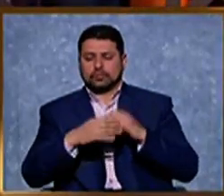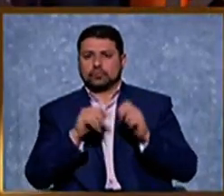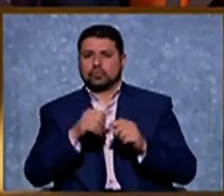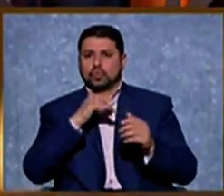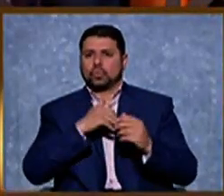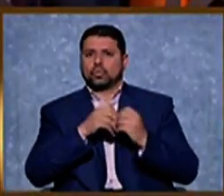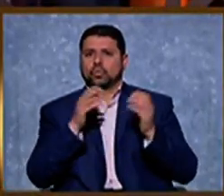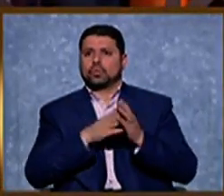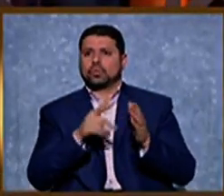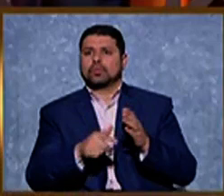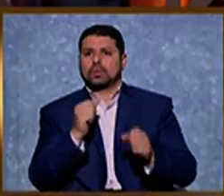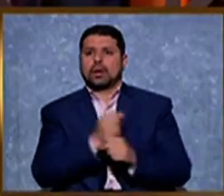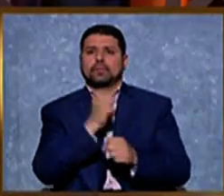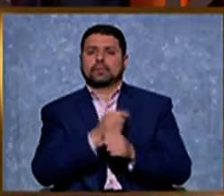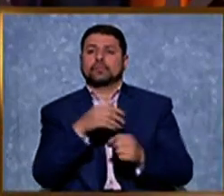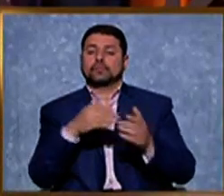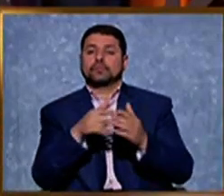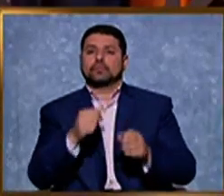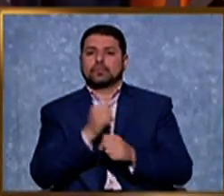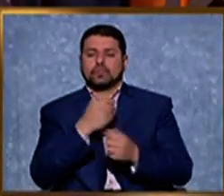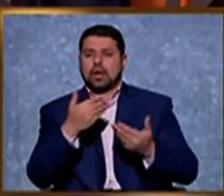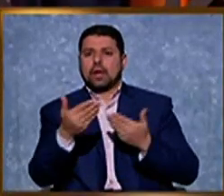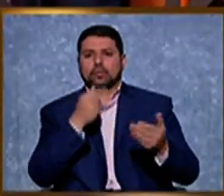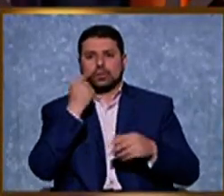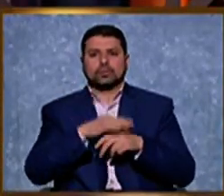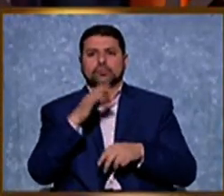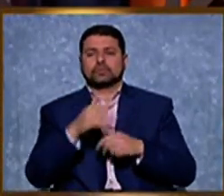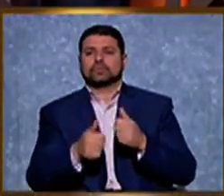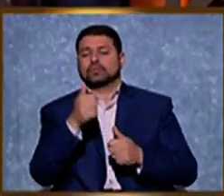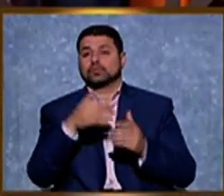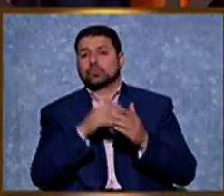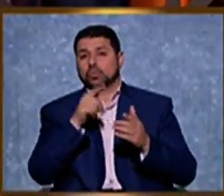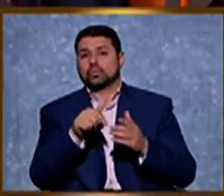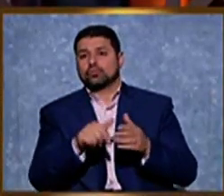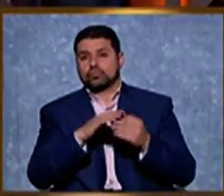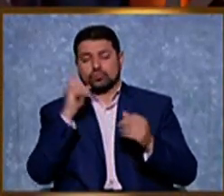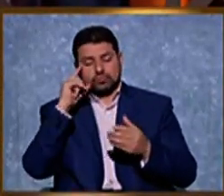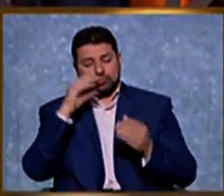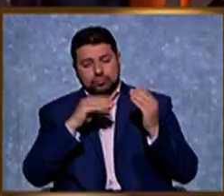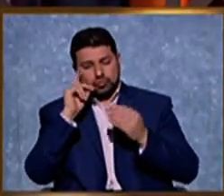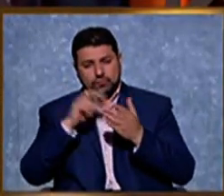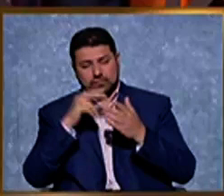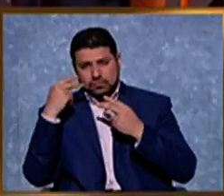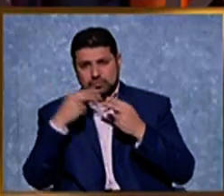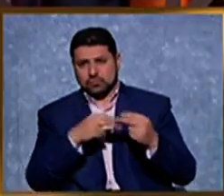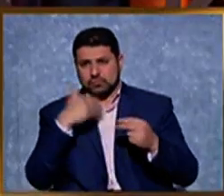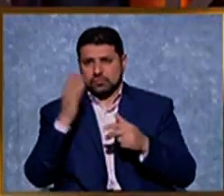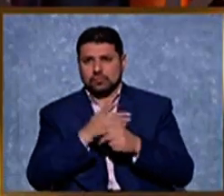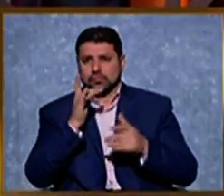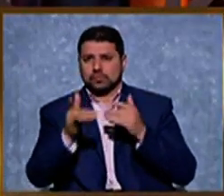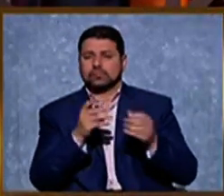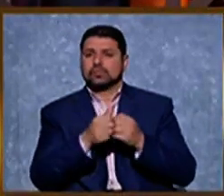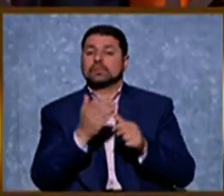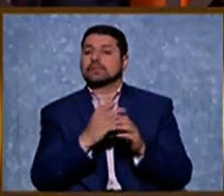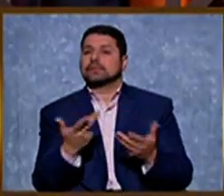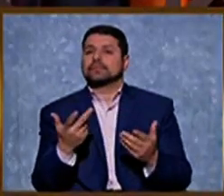جوه وبتؤثر في اعماله، حتى تعامله مع الناس بيكون تعامل كويس. فعشان انت مش مركزه وسرحانه في الصلاه بتقطعي في الصلاه